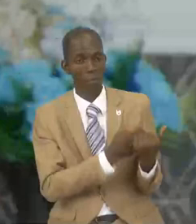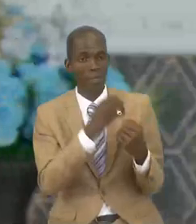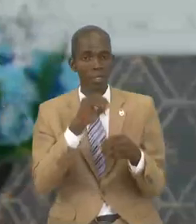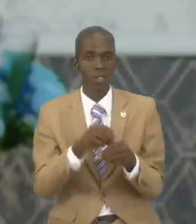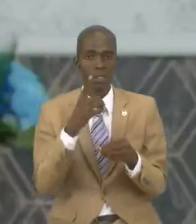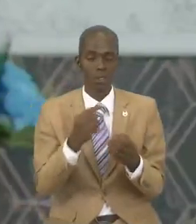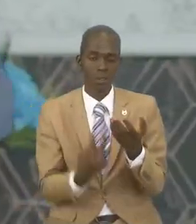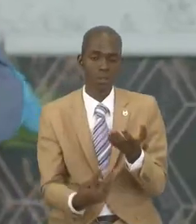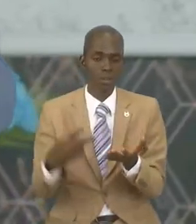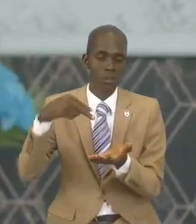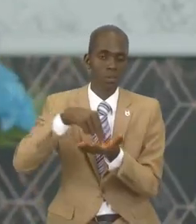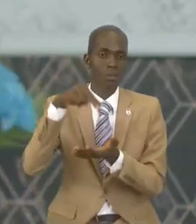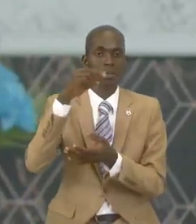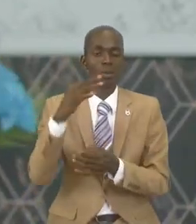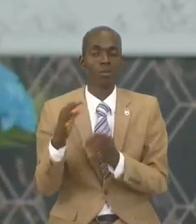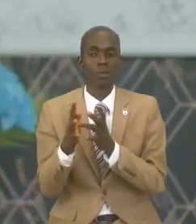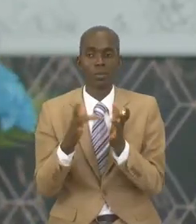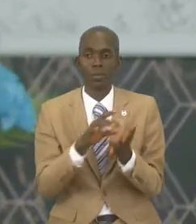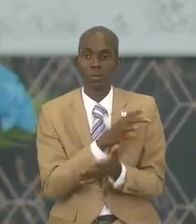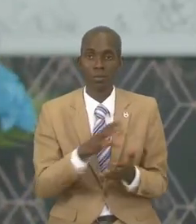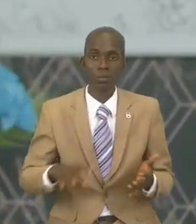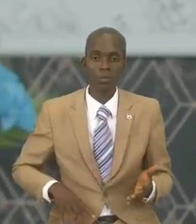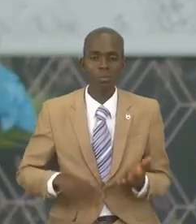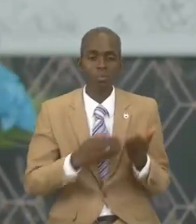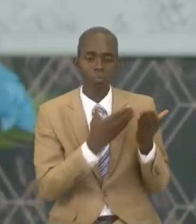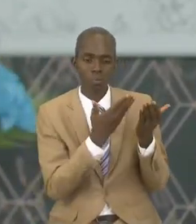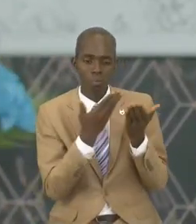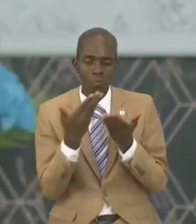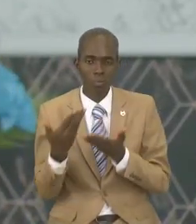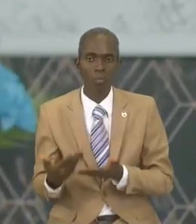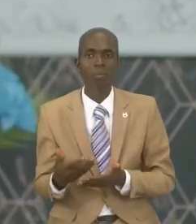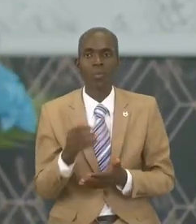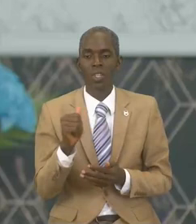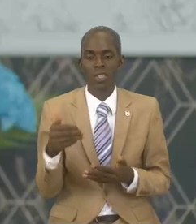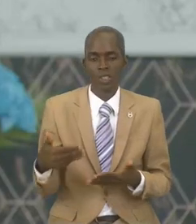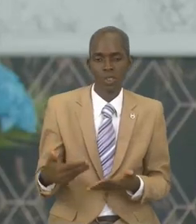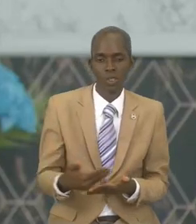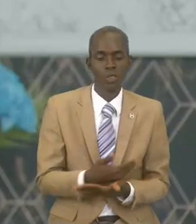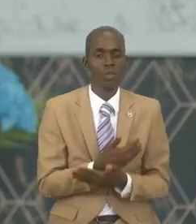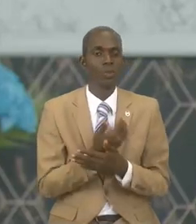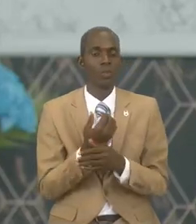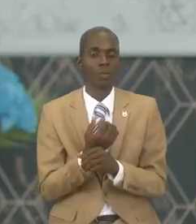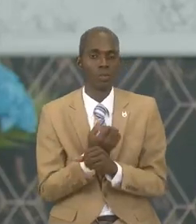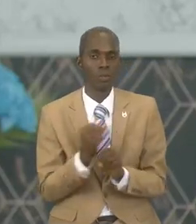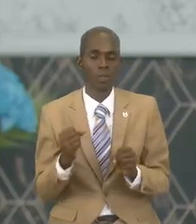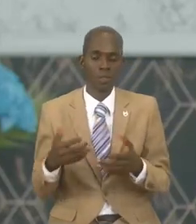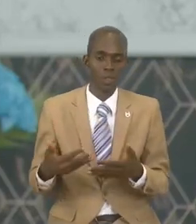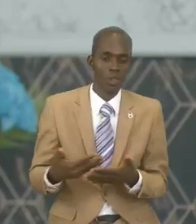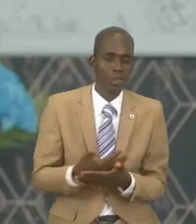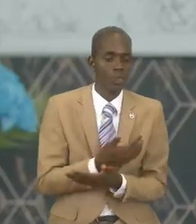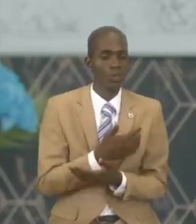et c'est la résurrection du Seigneur Jésus-Christ. La foi en cette résurrection apporte la régénération,